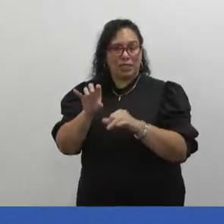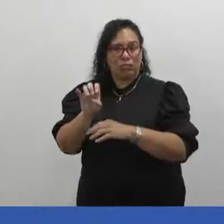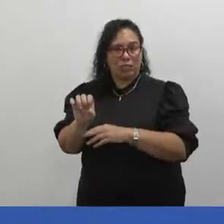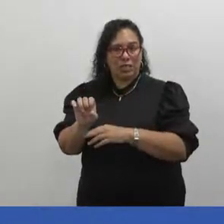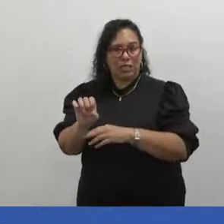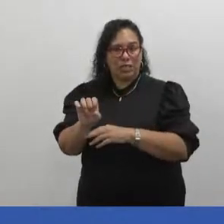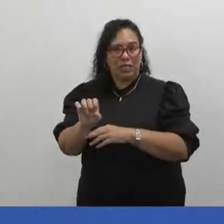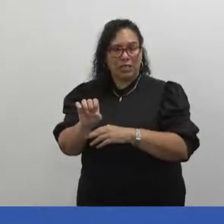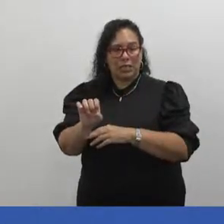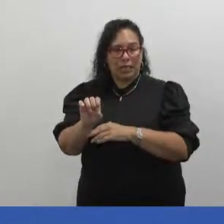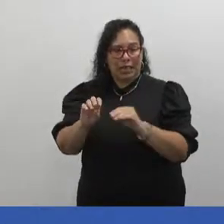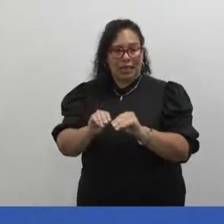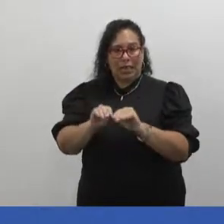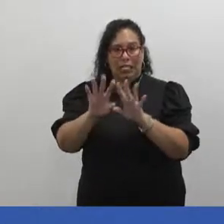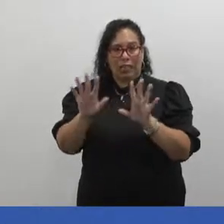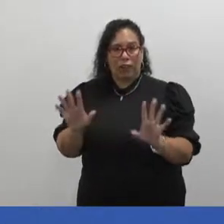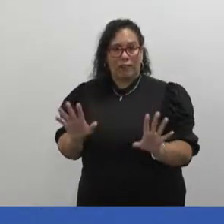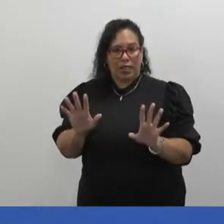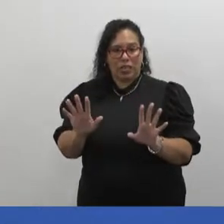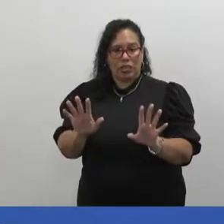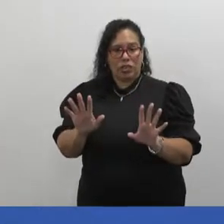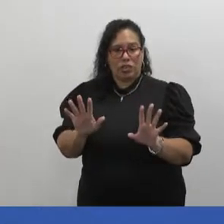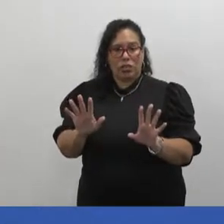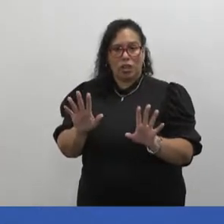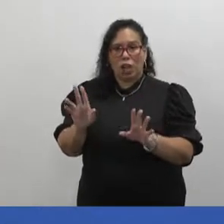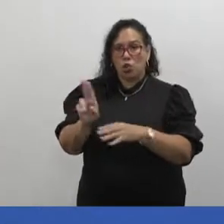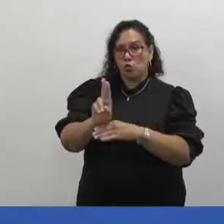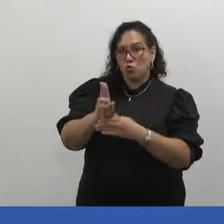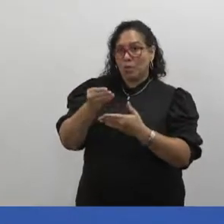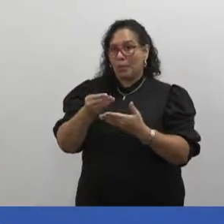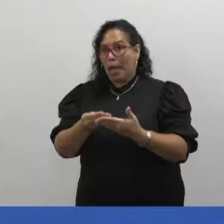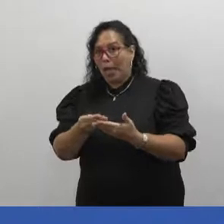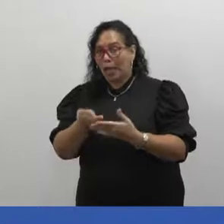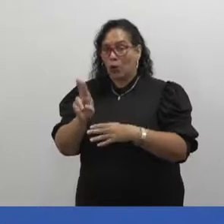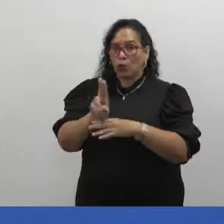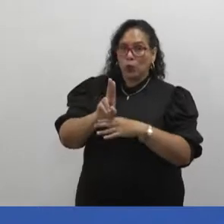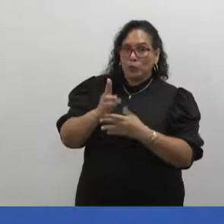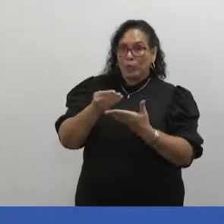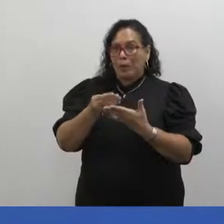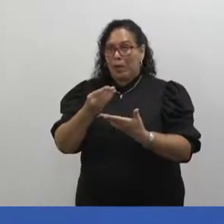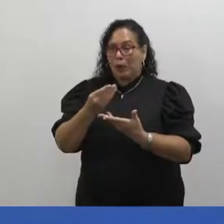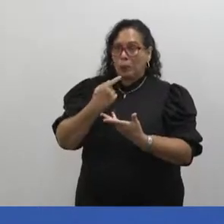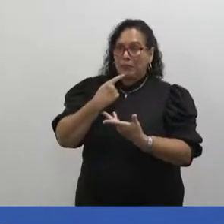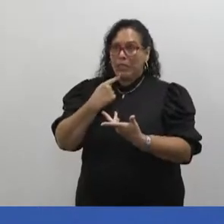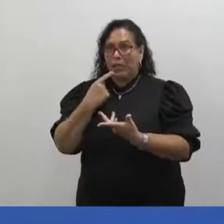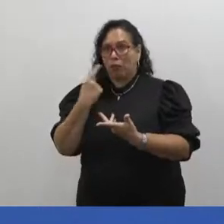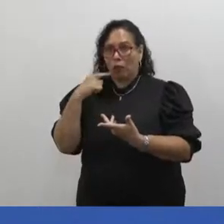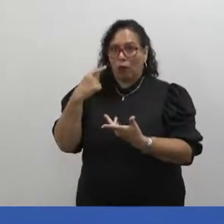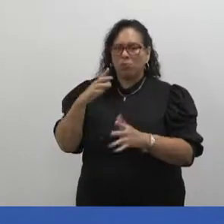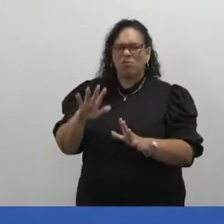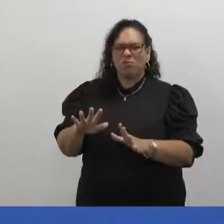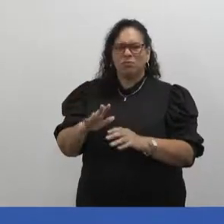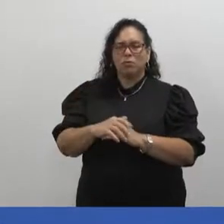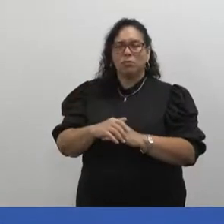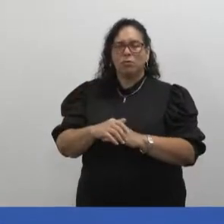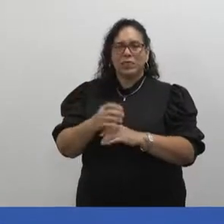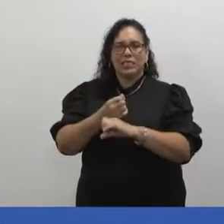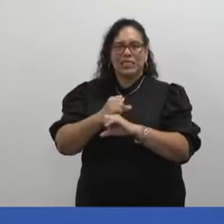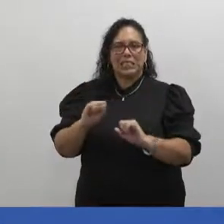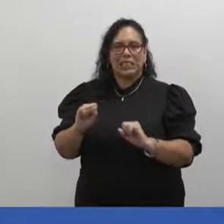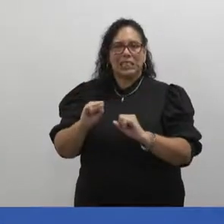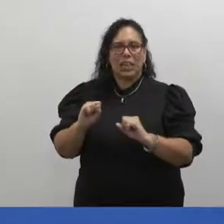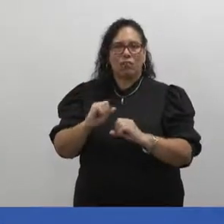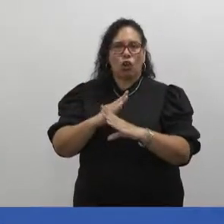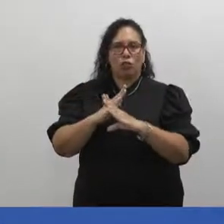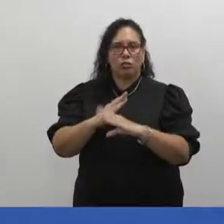nên ở khi đây mình toàn đăng thà ta dương sanh ya away class tập phong tận năng messi thà ta dương ban pra kinh chấp thà